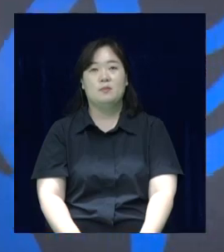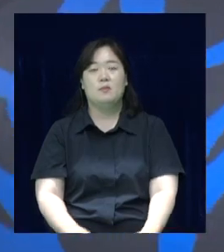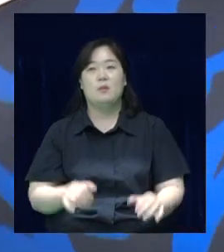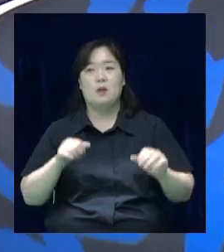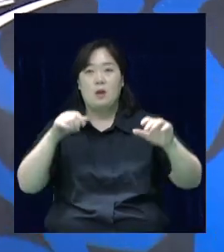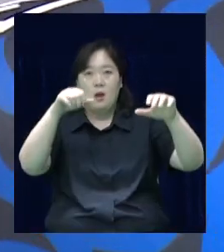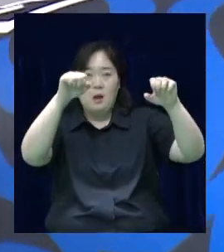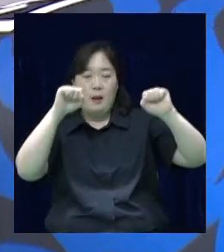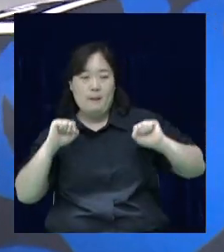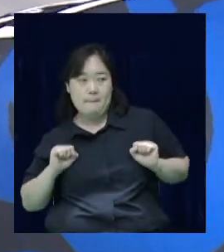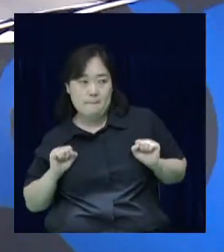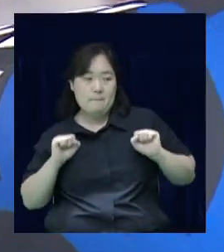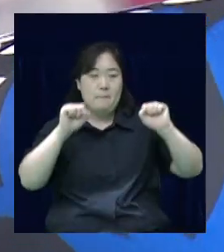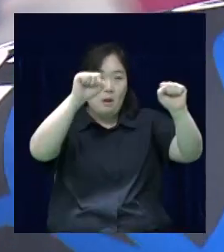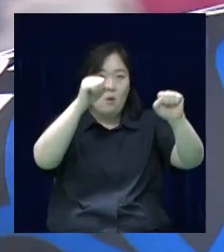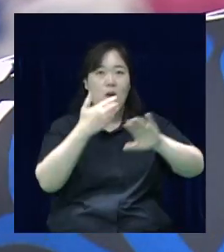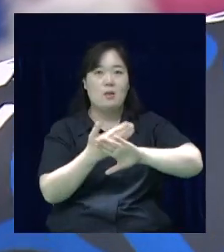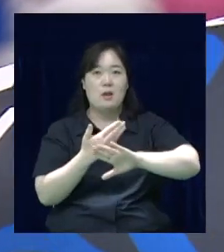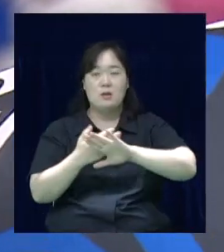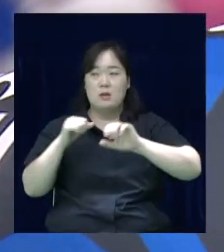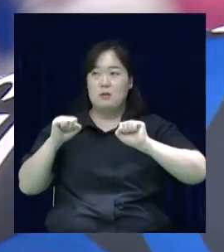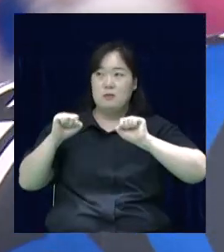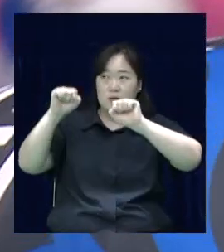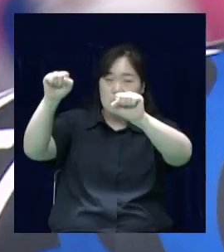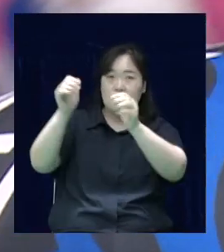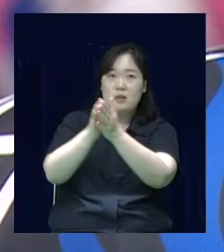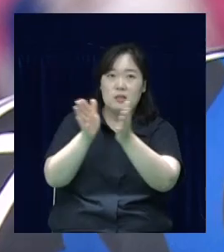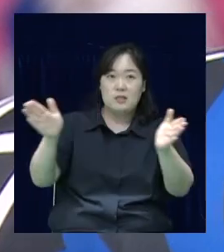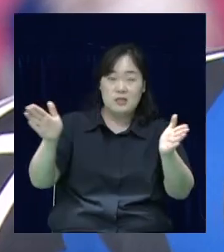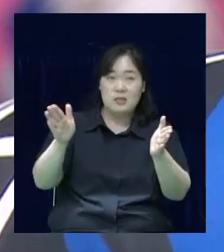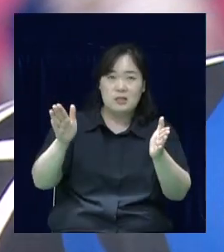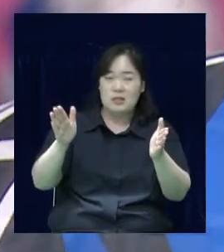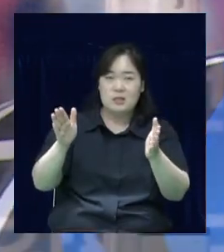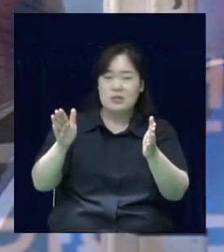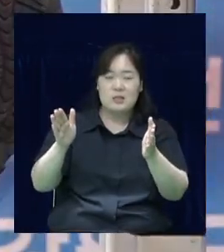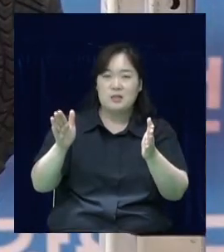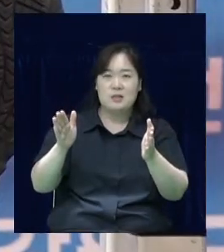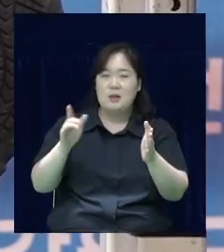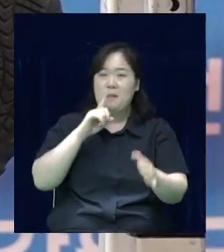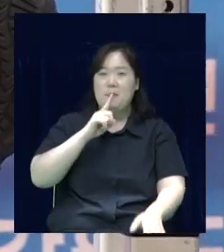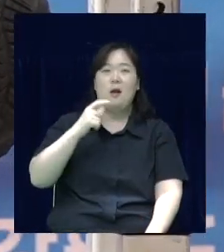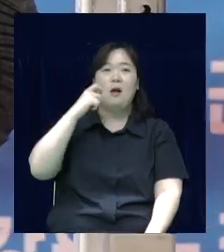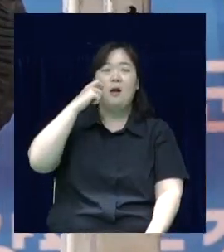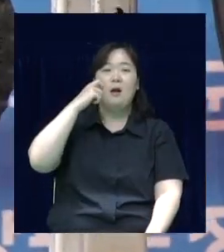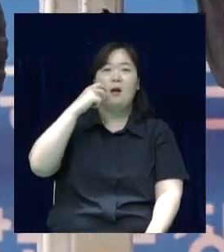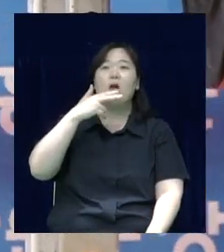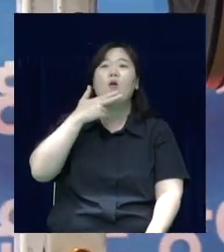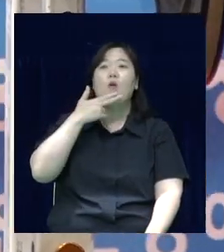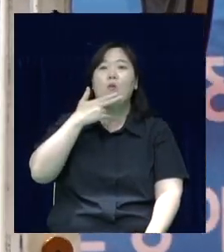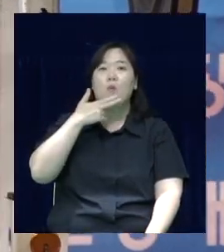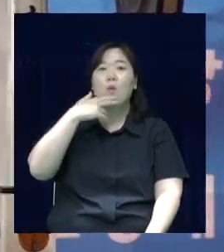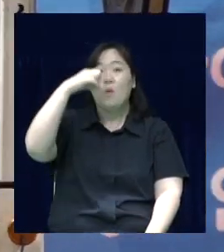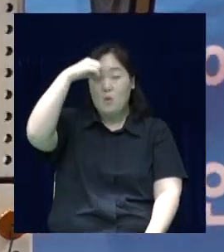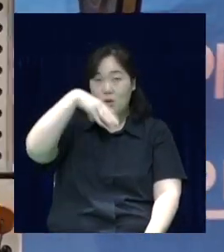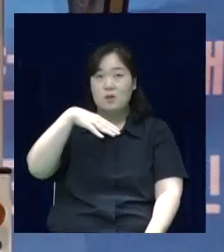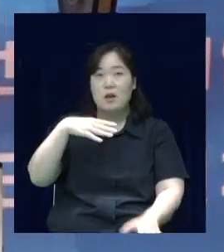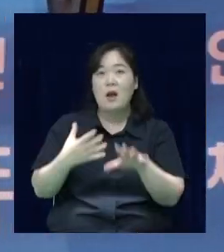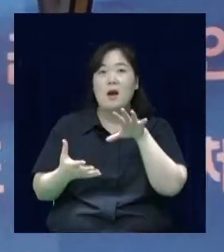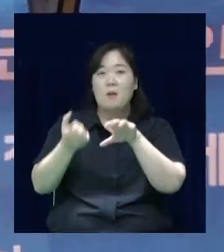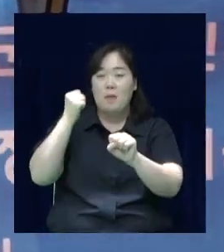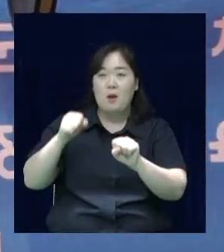파워리프팅과 좀 달리 네. 웨이트리프팅은 시작 신호가 없습니다. 심판에 시작 신호가 없고 바로 준비가 선수가 준비가 되면 바로 밀어